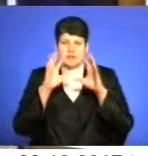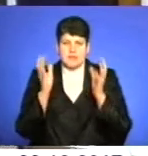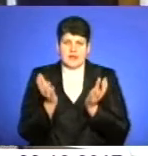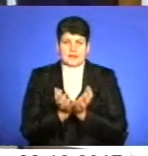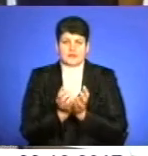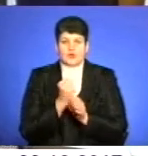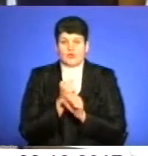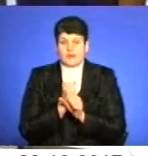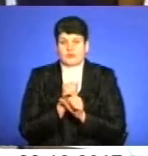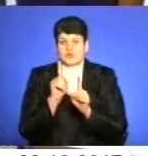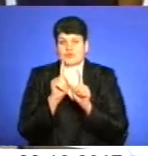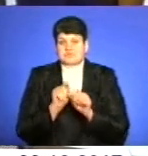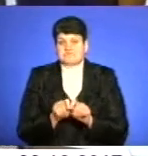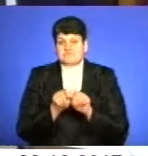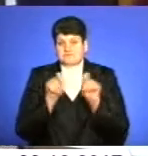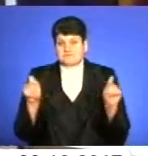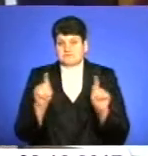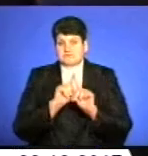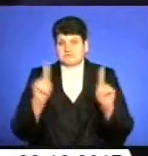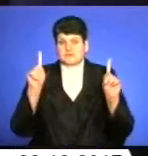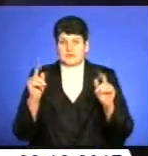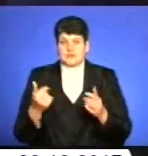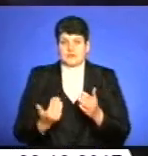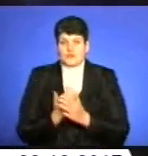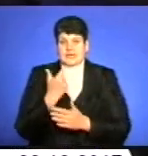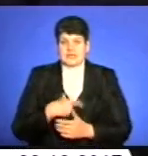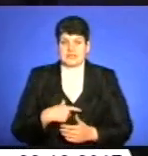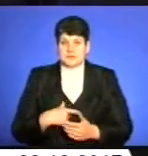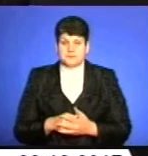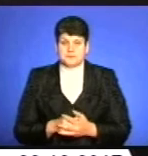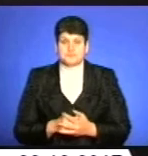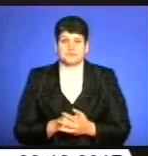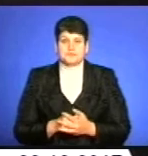для загалом для цілого світу. Думаю,